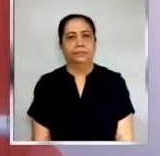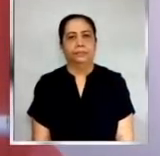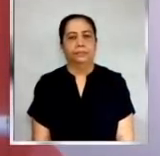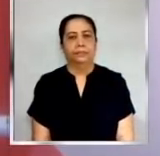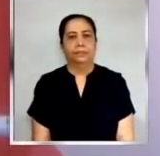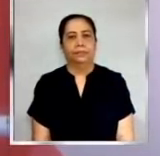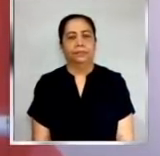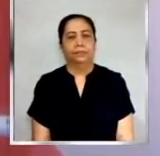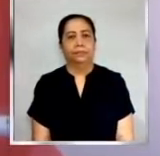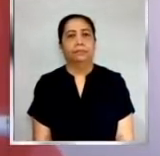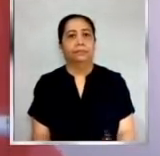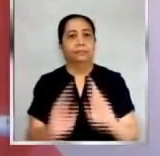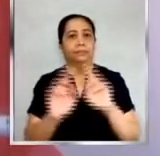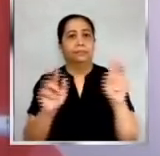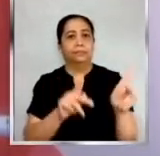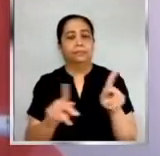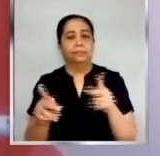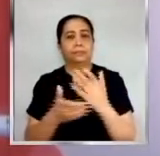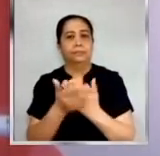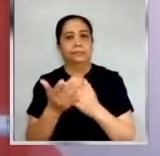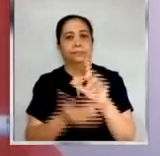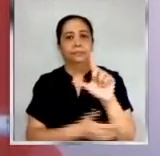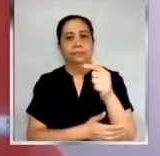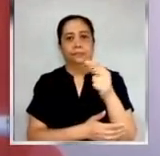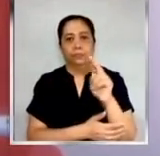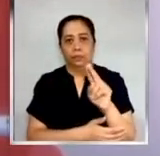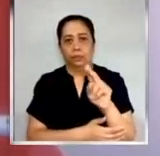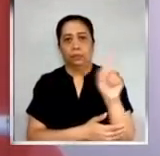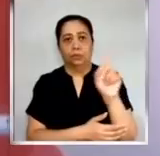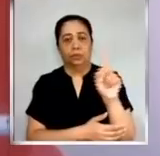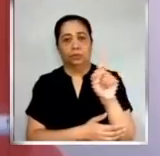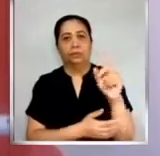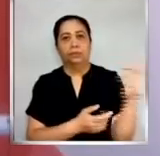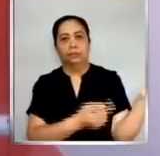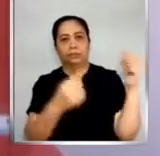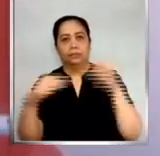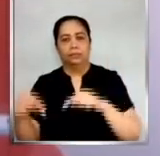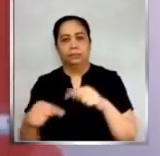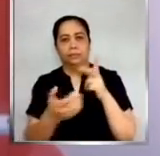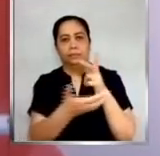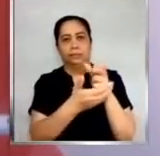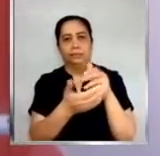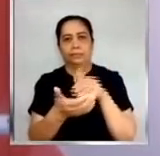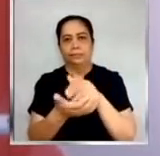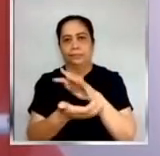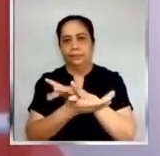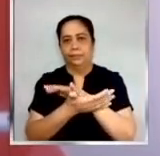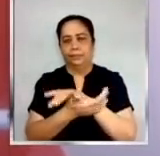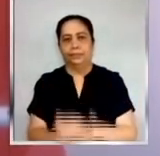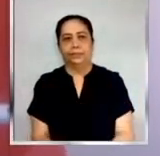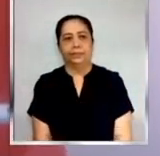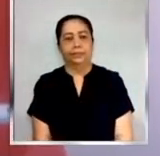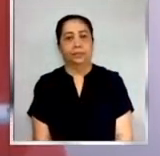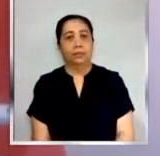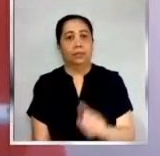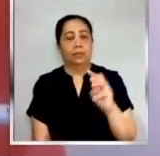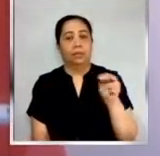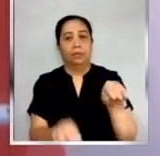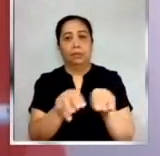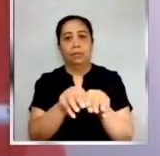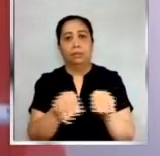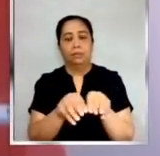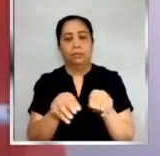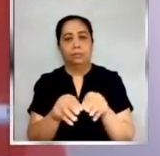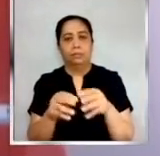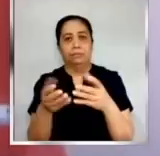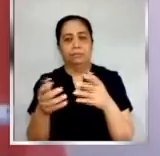Naghahanda na po ang ilang lokal na pamahalaan sa pagdating ng bakuna kontra COVID-19. Ang Marikina nakatutok sa